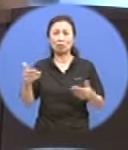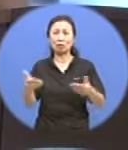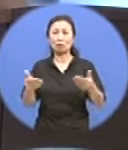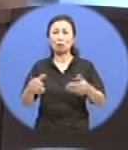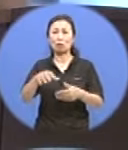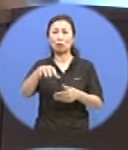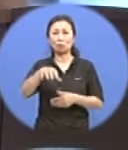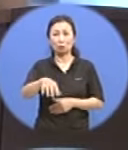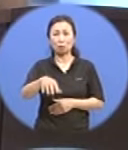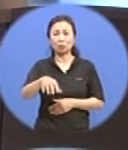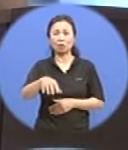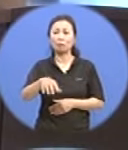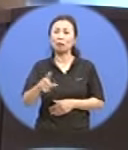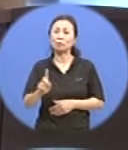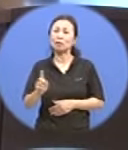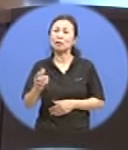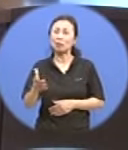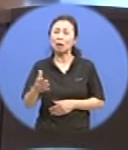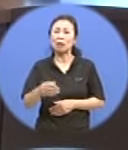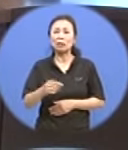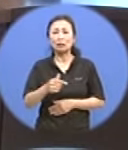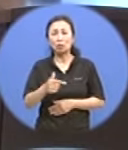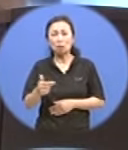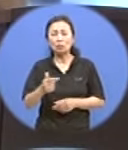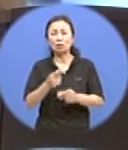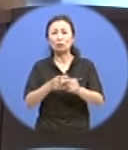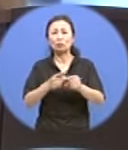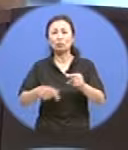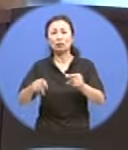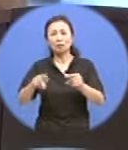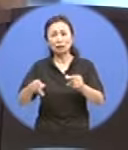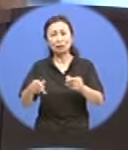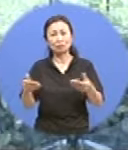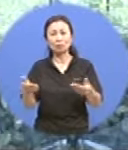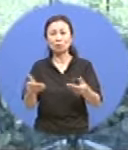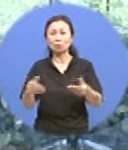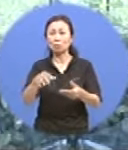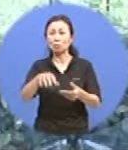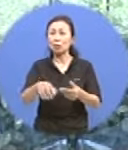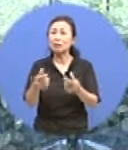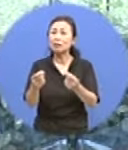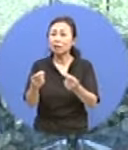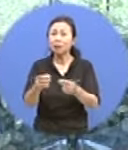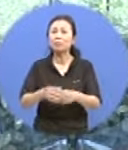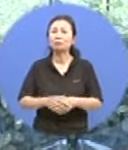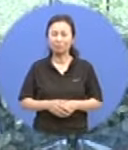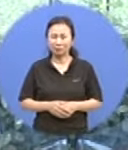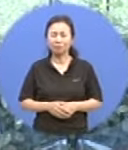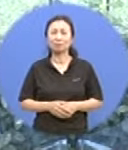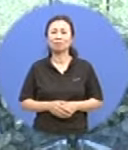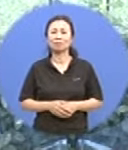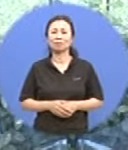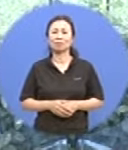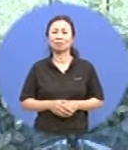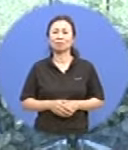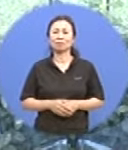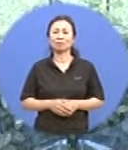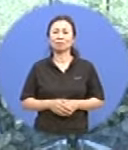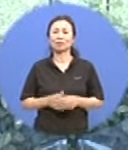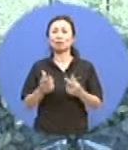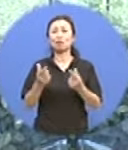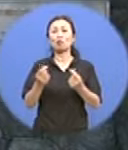晴らしい、大変な主力の事業場になるということですね、はい、 そうですね、まあ、知事からもおっしゃっていただきましたけども、